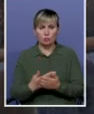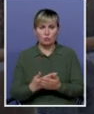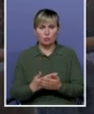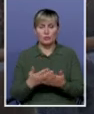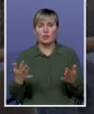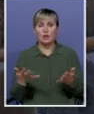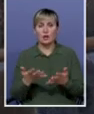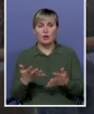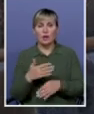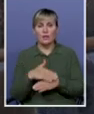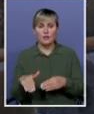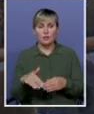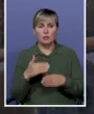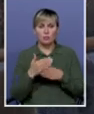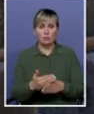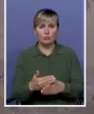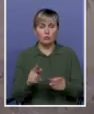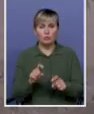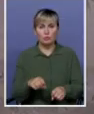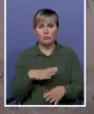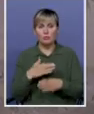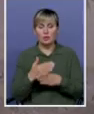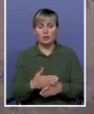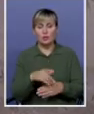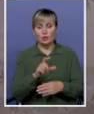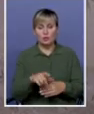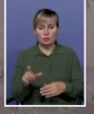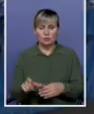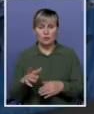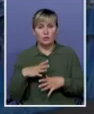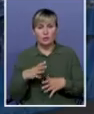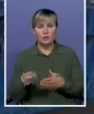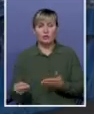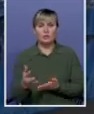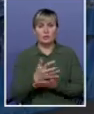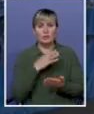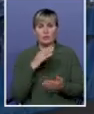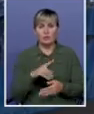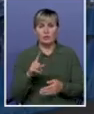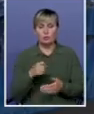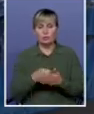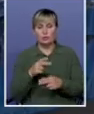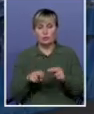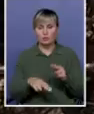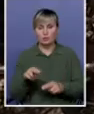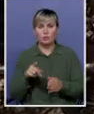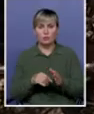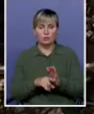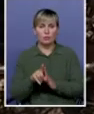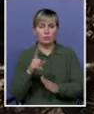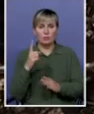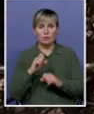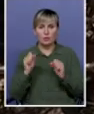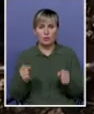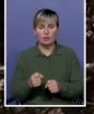какую адресной помощи можем быть полезны. Волонтеры надеются, что собранных средств хватит, чтобы достроить дом до наступления первых